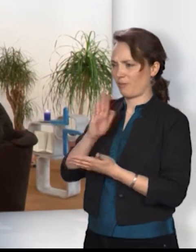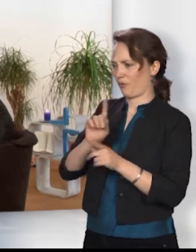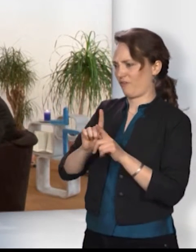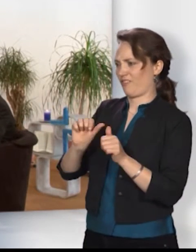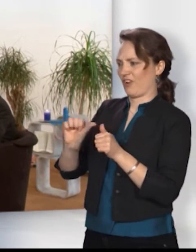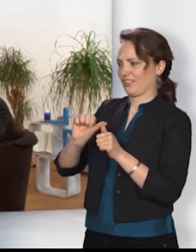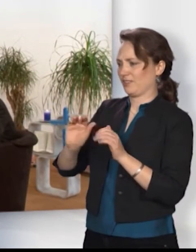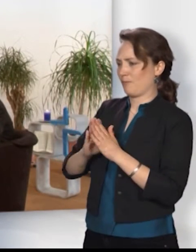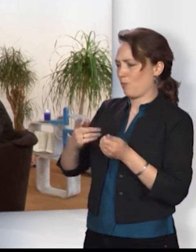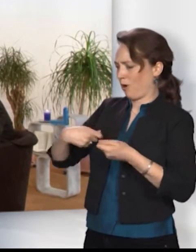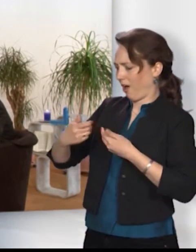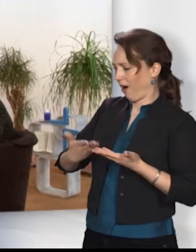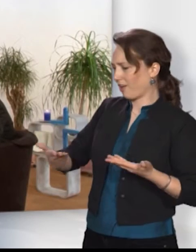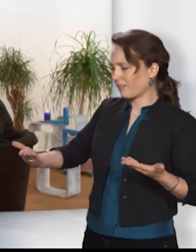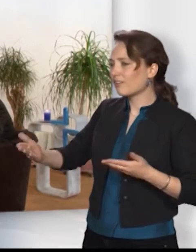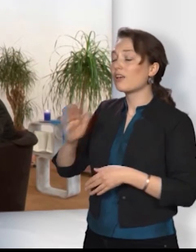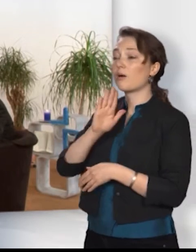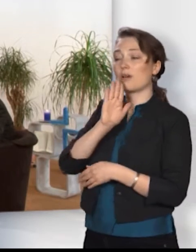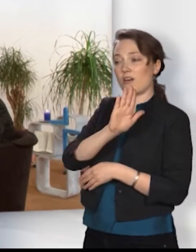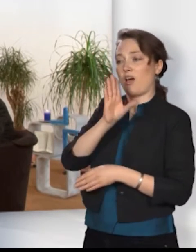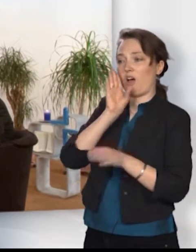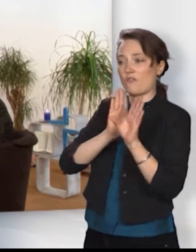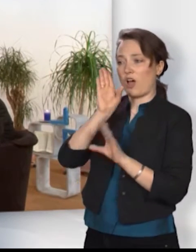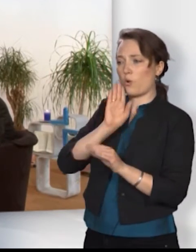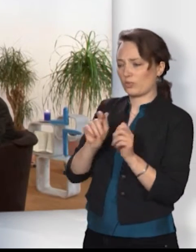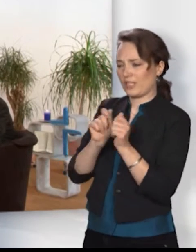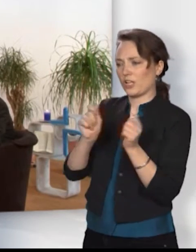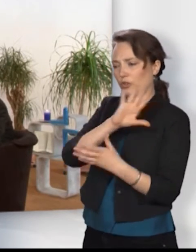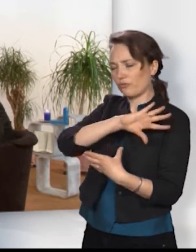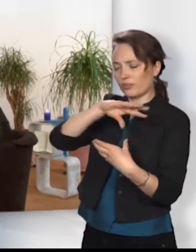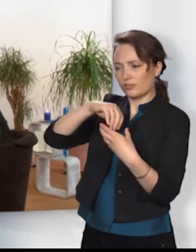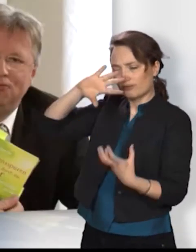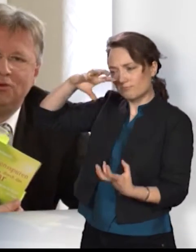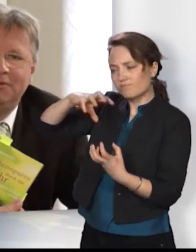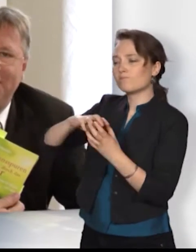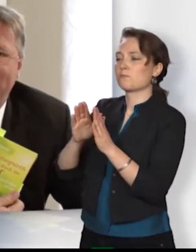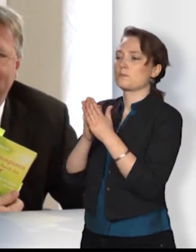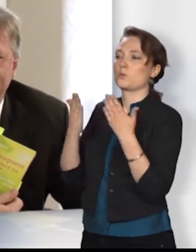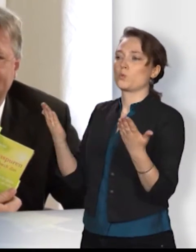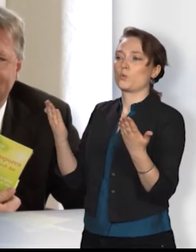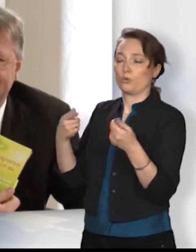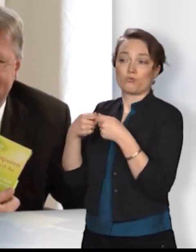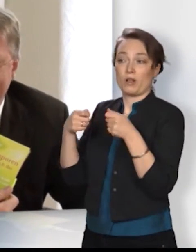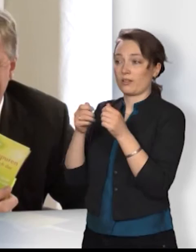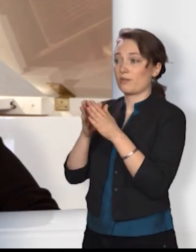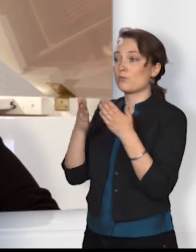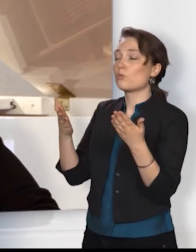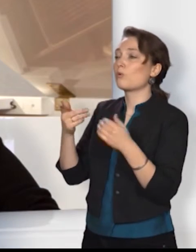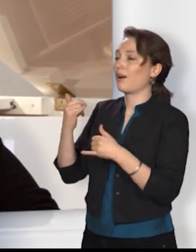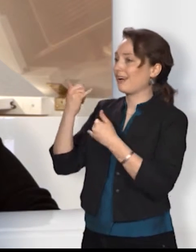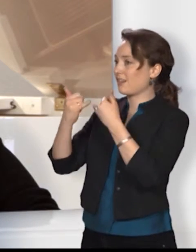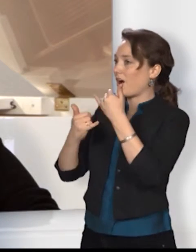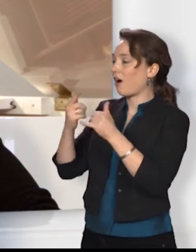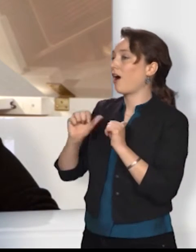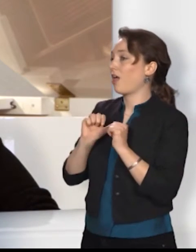Erfahrungen, auch die von der Zeitschrift, haben Sie gebündelt in einem ganz spannenden Buch, Lebensspuren durch das Jahr. Das Spannende